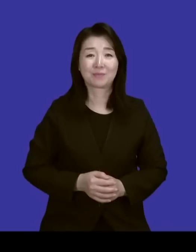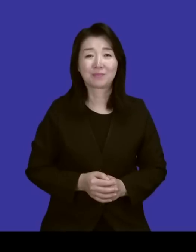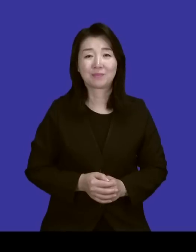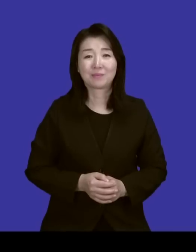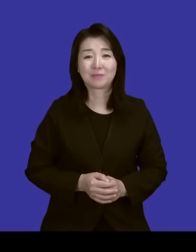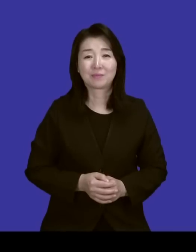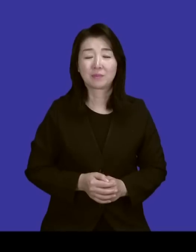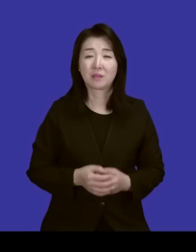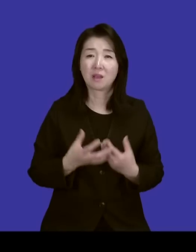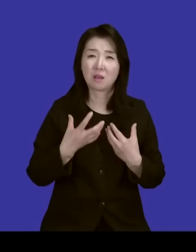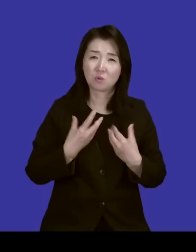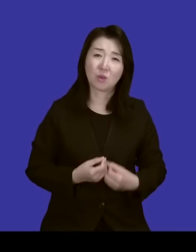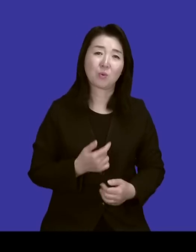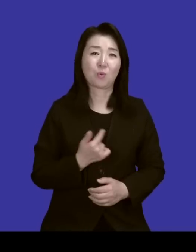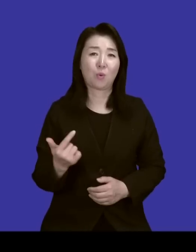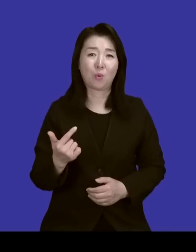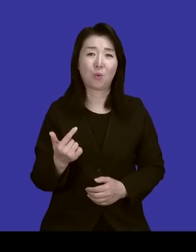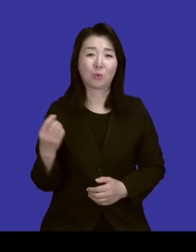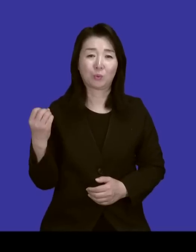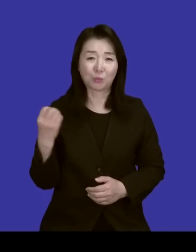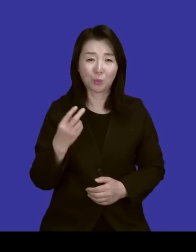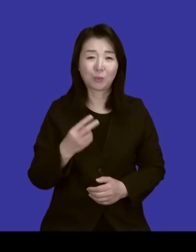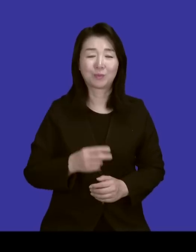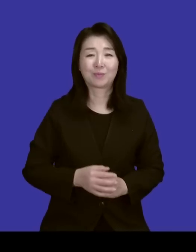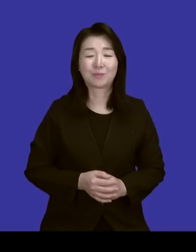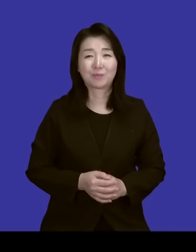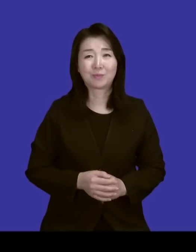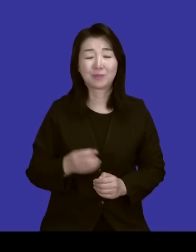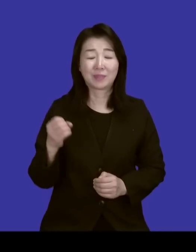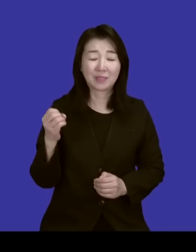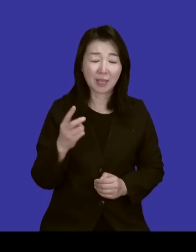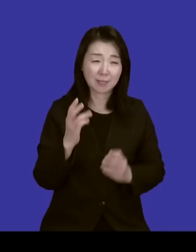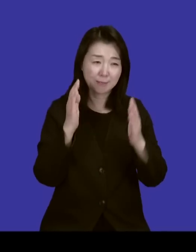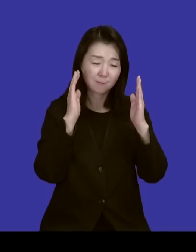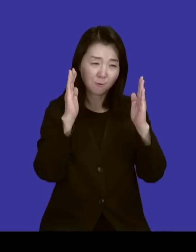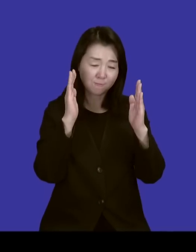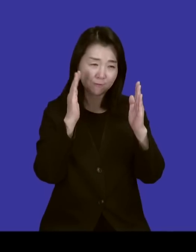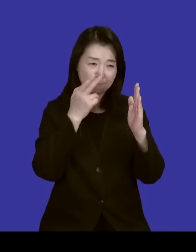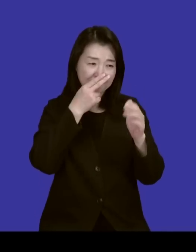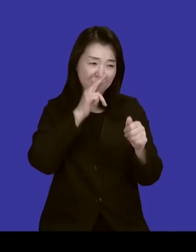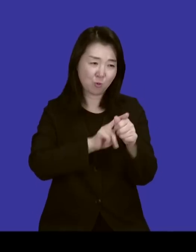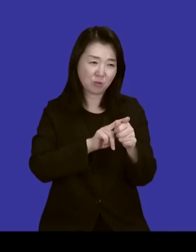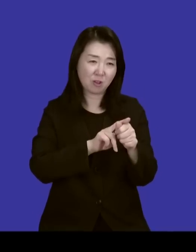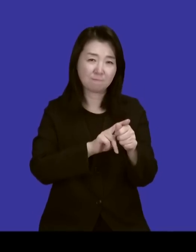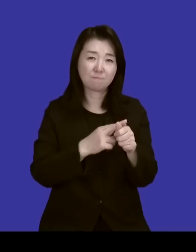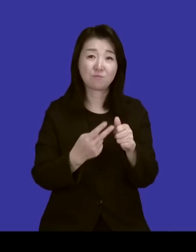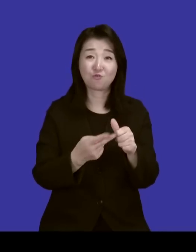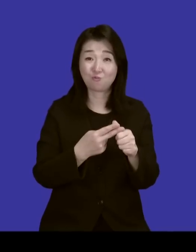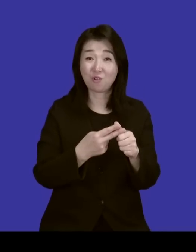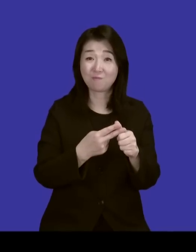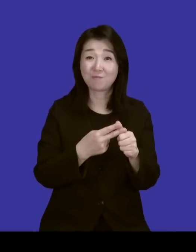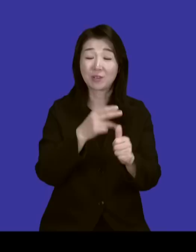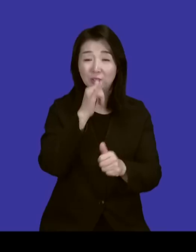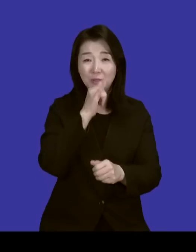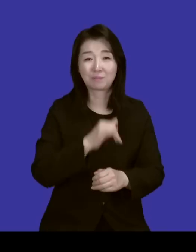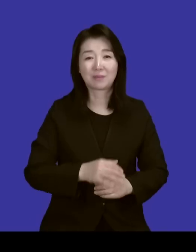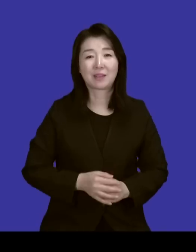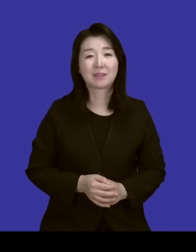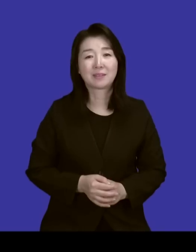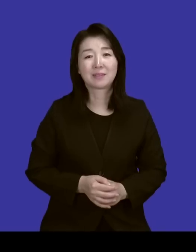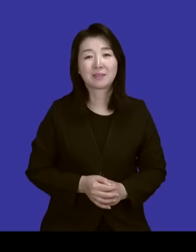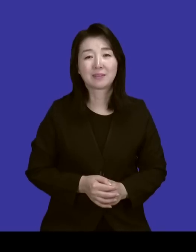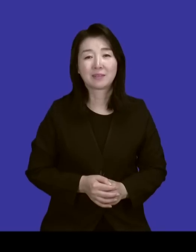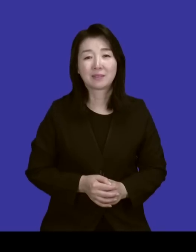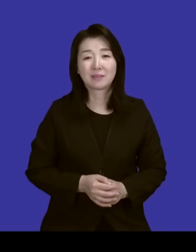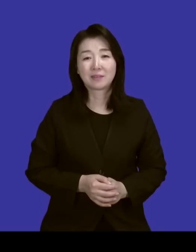굉장히 좌절했고 네. 그래서 다시 이제 재수 1년 더 아, 공부하기 위해서 도전하는 기간에 예.